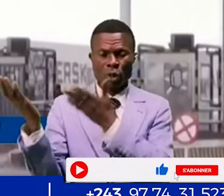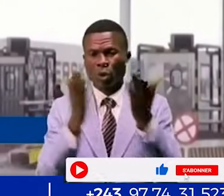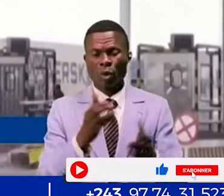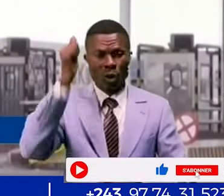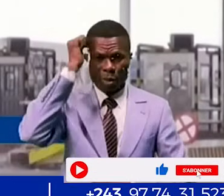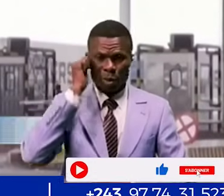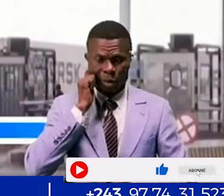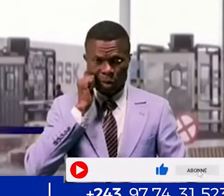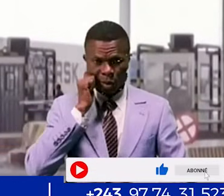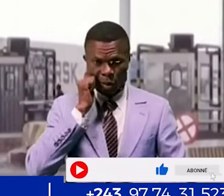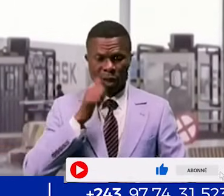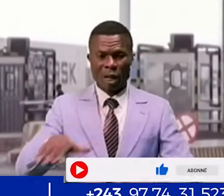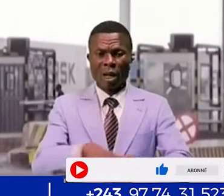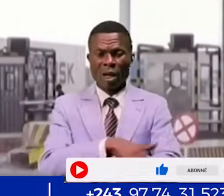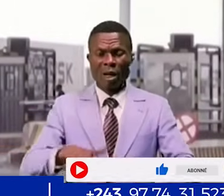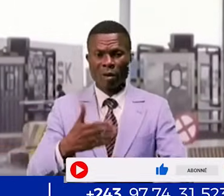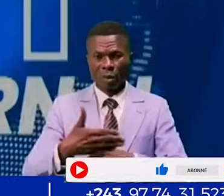routier transfrontalier.